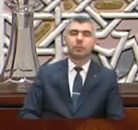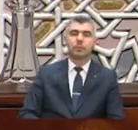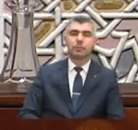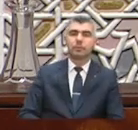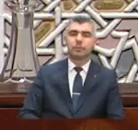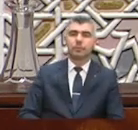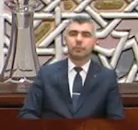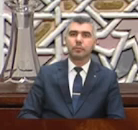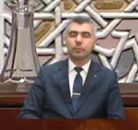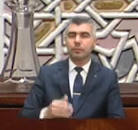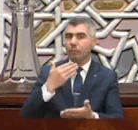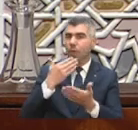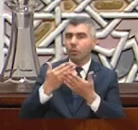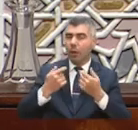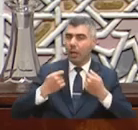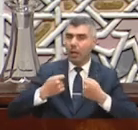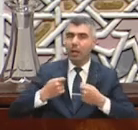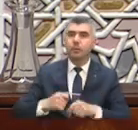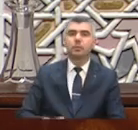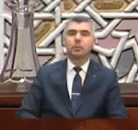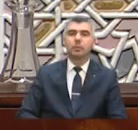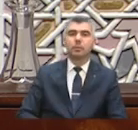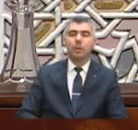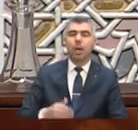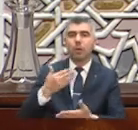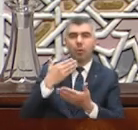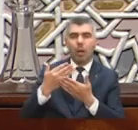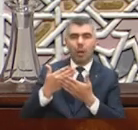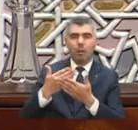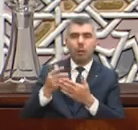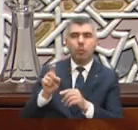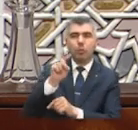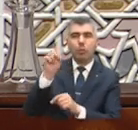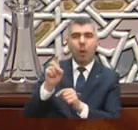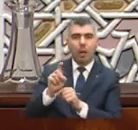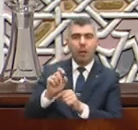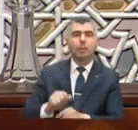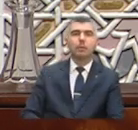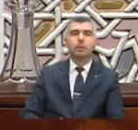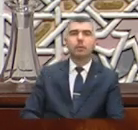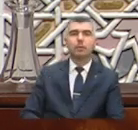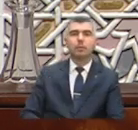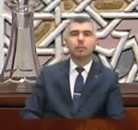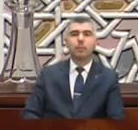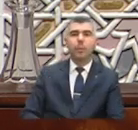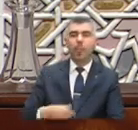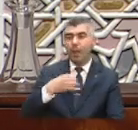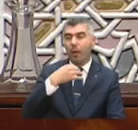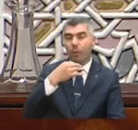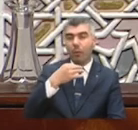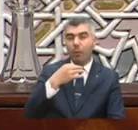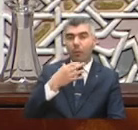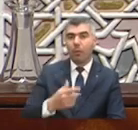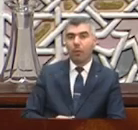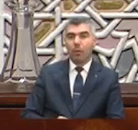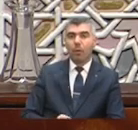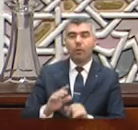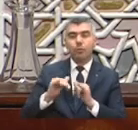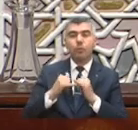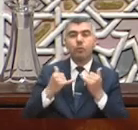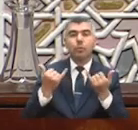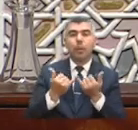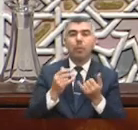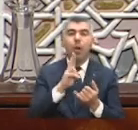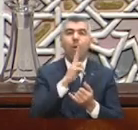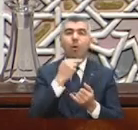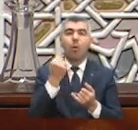شكرا شكرا السيد الرئيس، شكرا السيد النائب على طرح هذا السؤال. نبغي فقط ناكد على انه عقدت